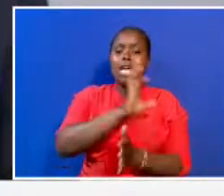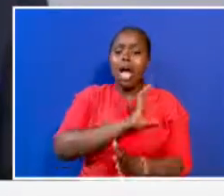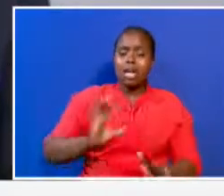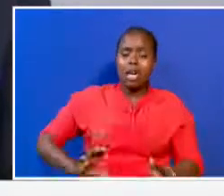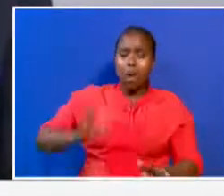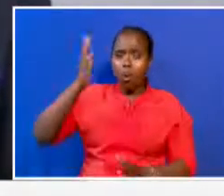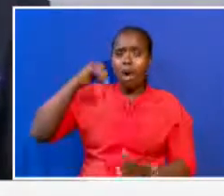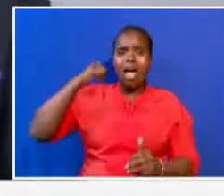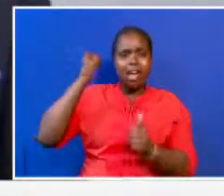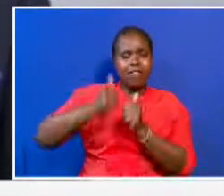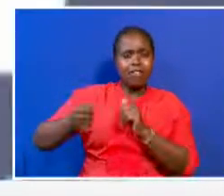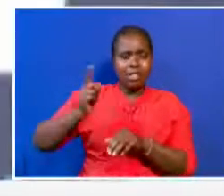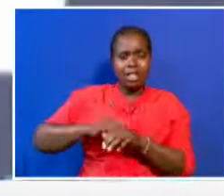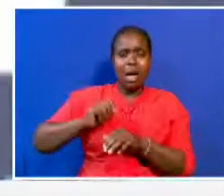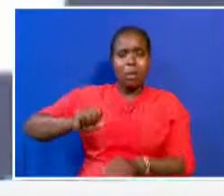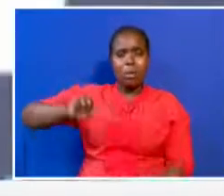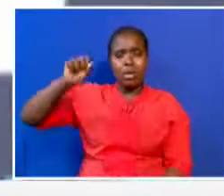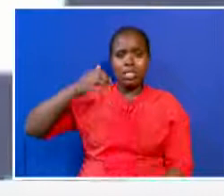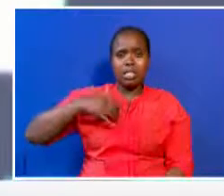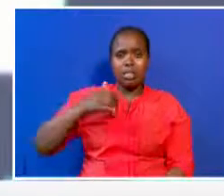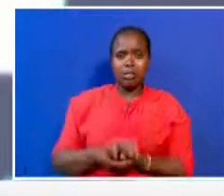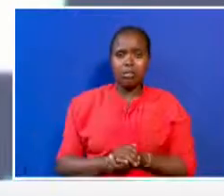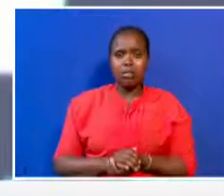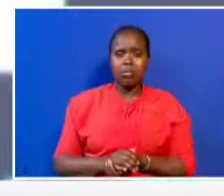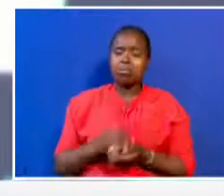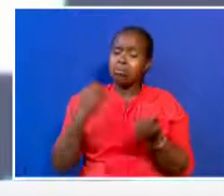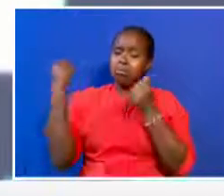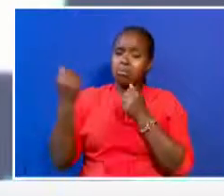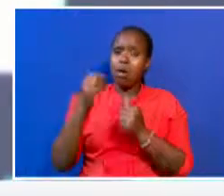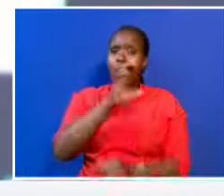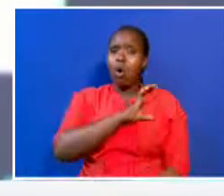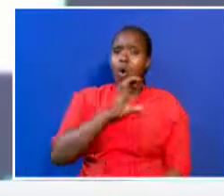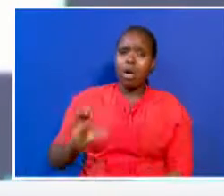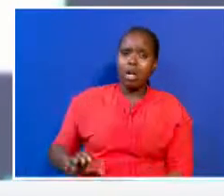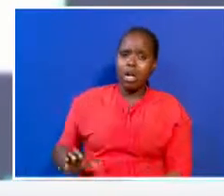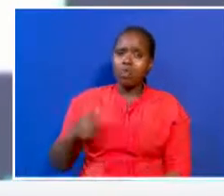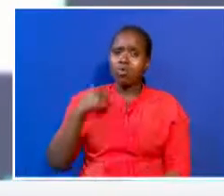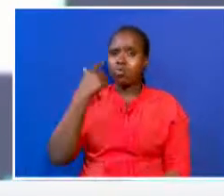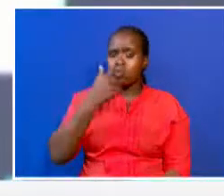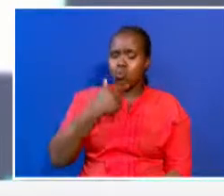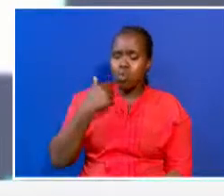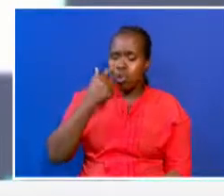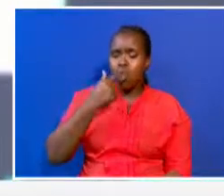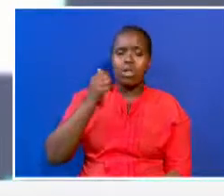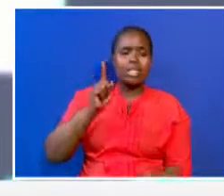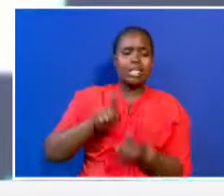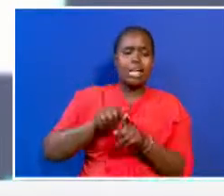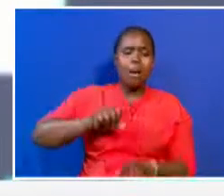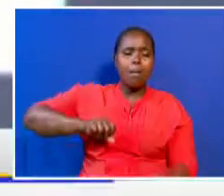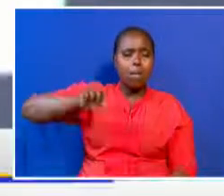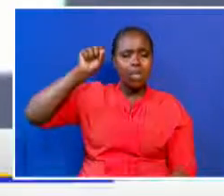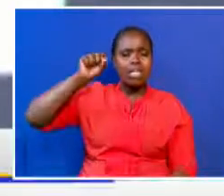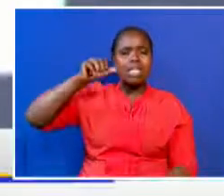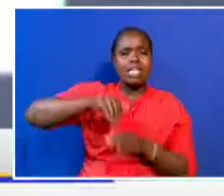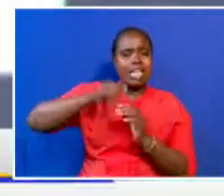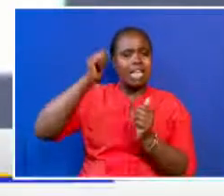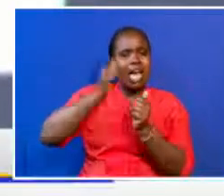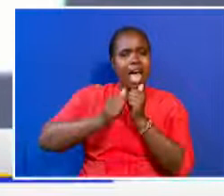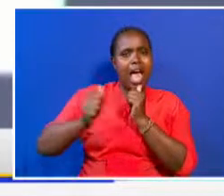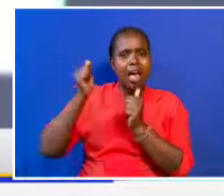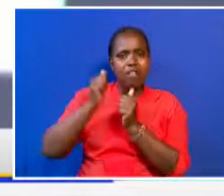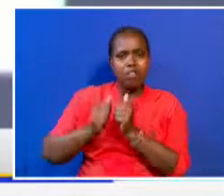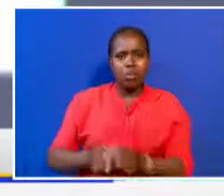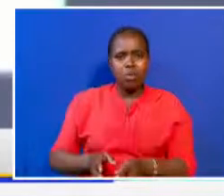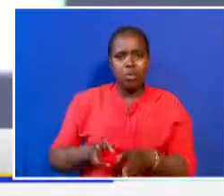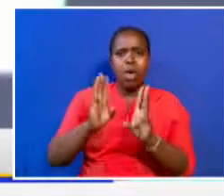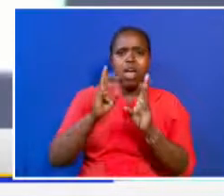hatua ilikumbwa na siasa. Example of Christ who was political in every aspect,